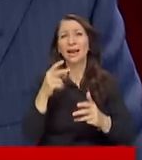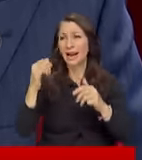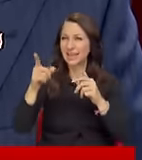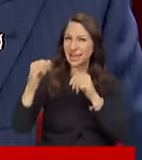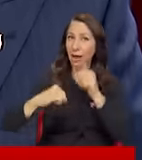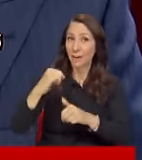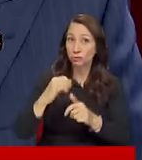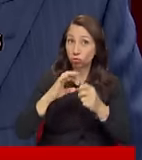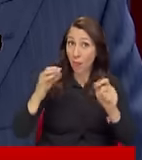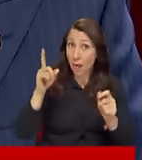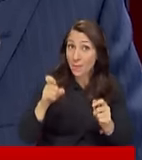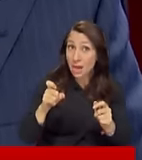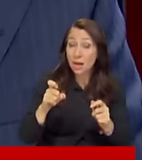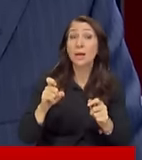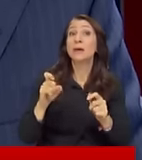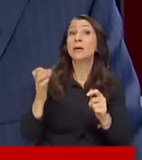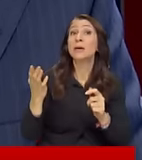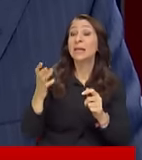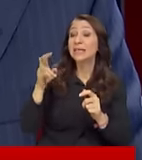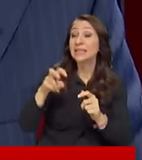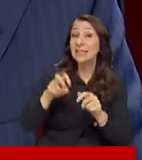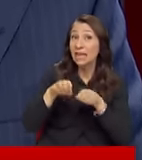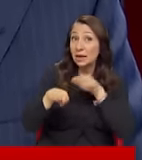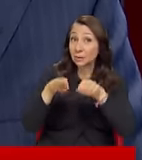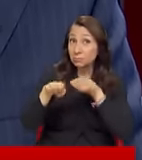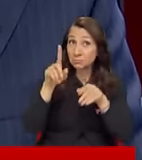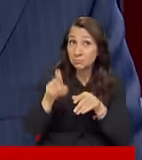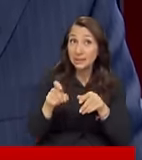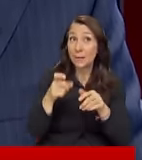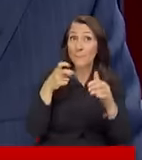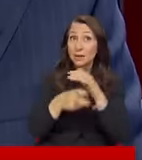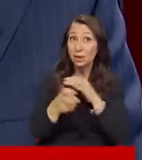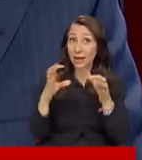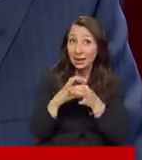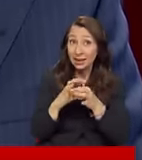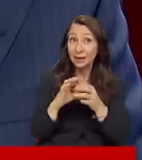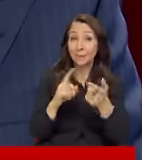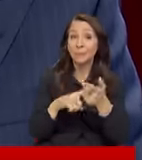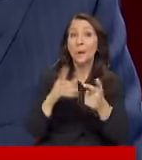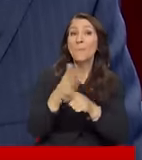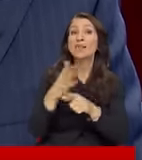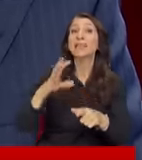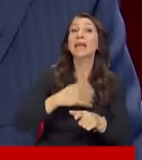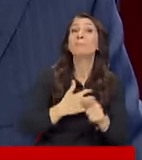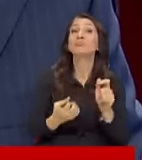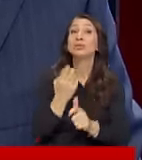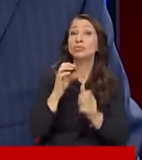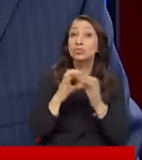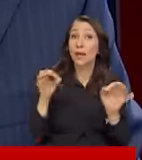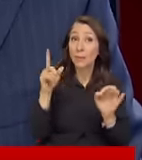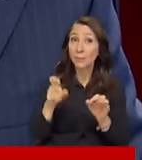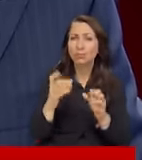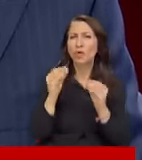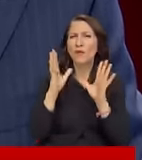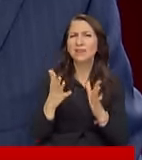rakibinizin sözleri mi? 8 adımı mı metrolarla ilgili? Malınıza sahip çıkın sözünü mü? Ya